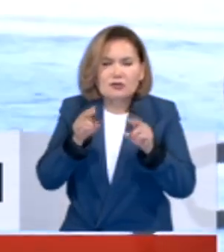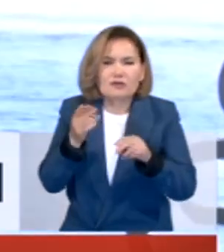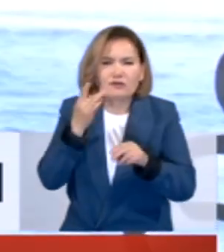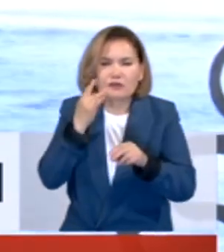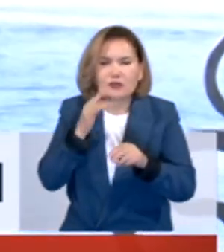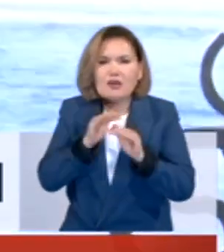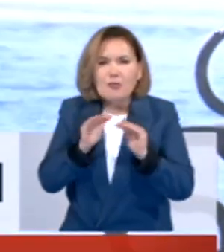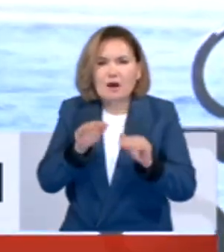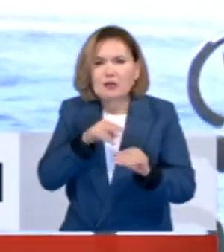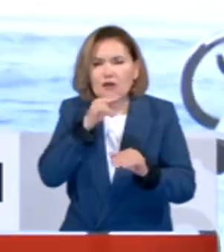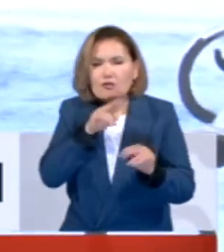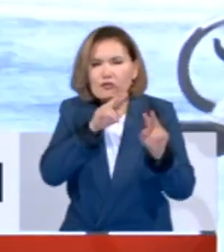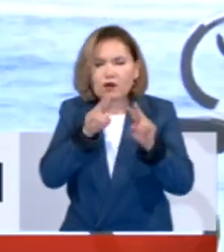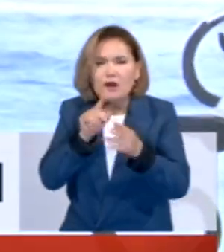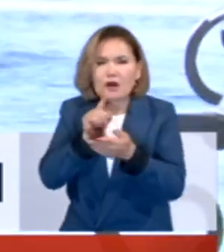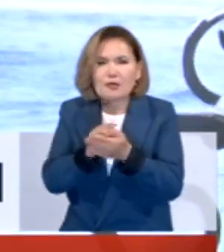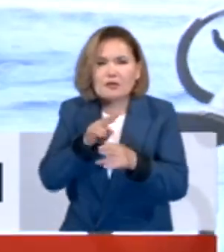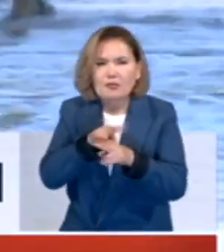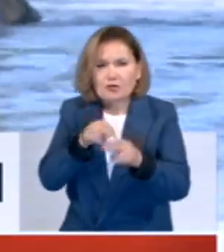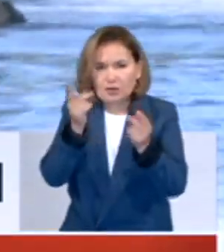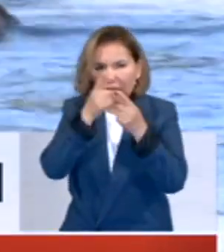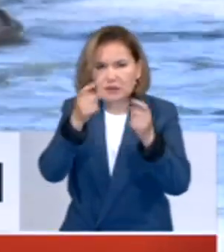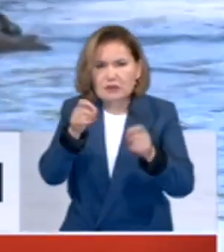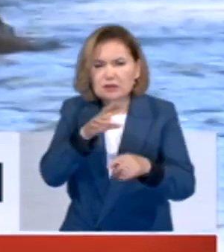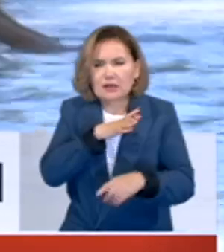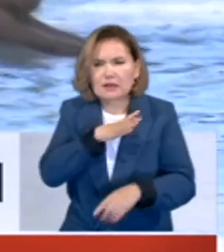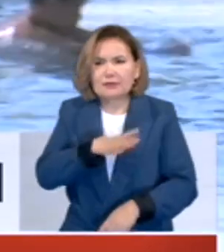қамтамасыз ету маңызды екенін еске салады.